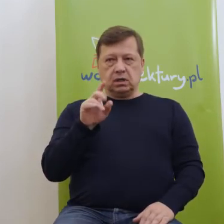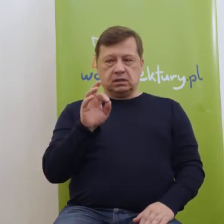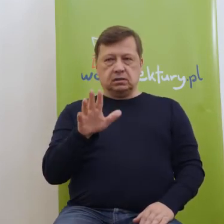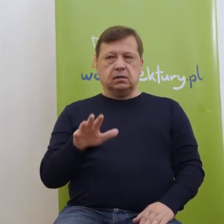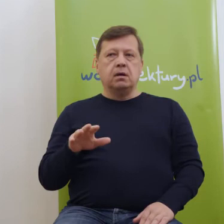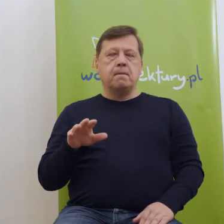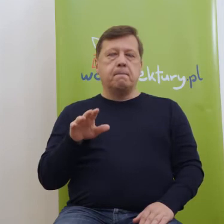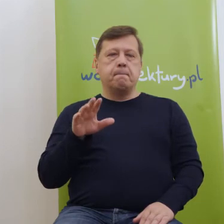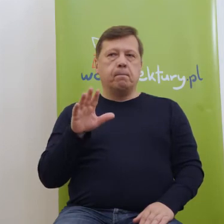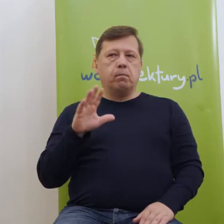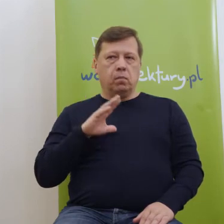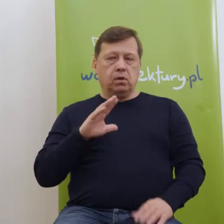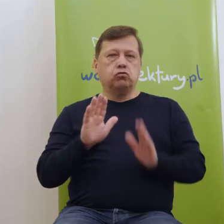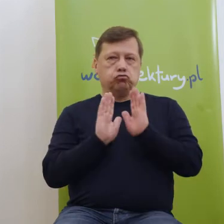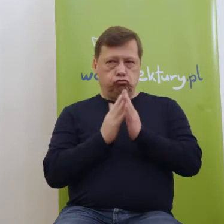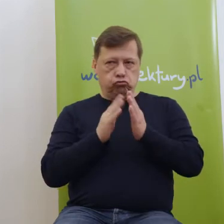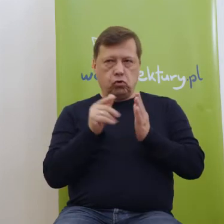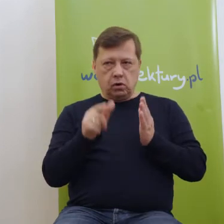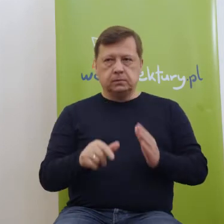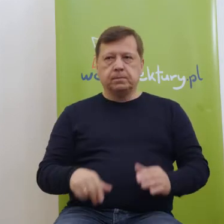w księgarni Smak Słowa